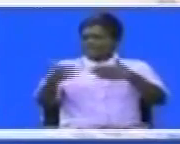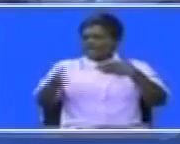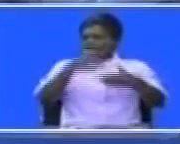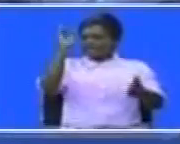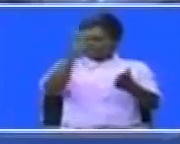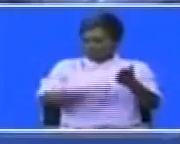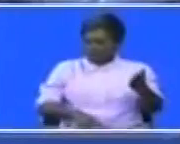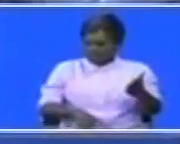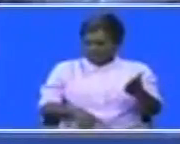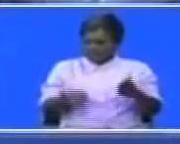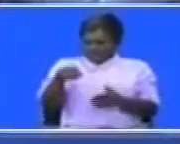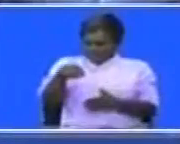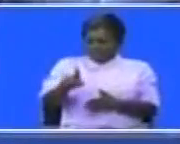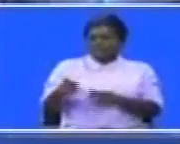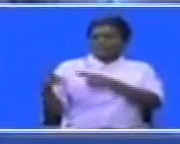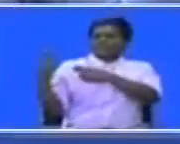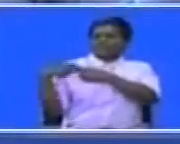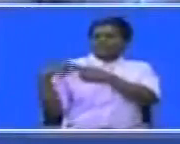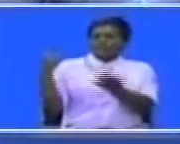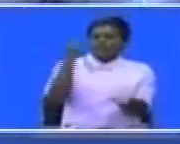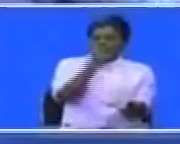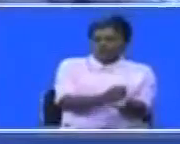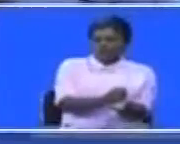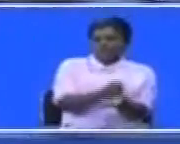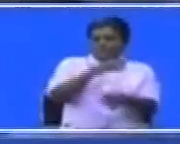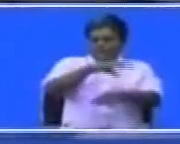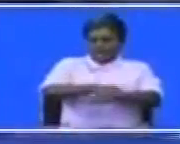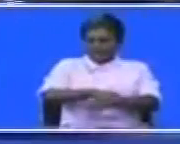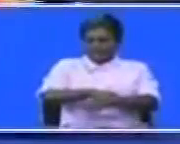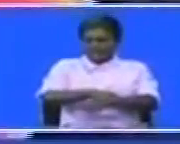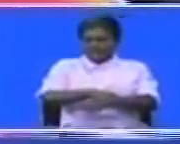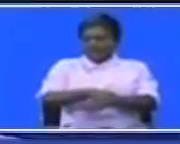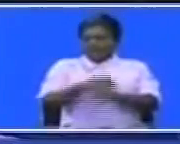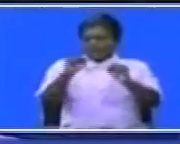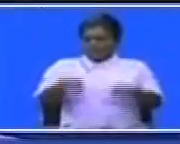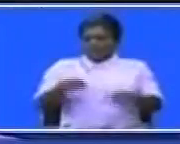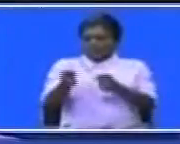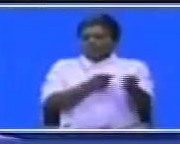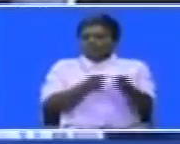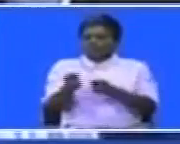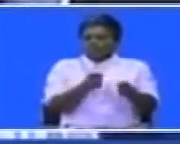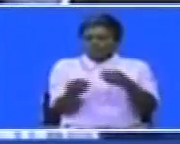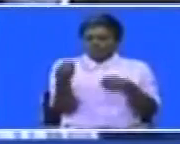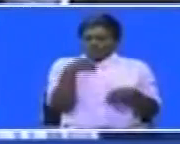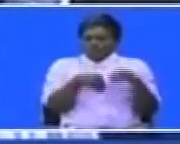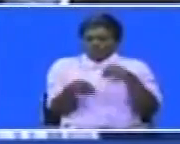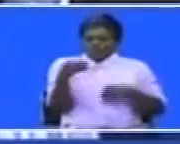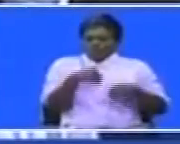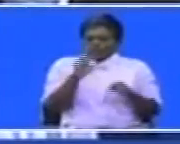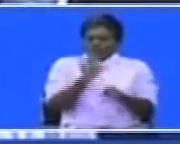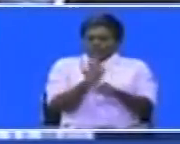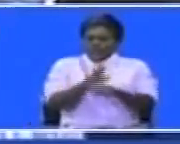radhi kuchukua usukani katika ofisi ambayo imepigwa kurunzi mara kwa mara kuhusu uwezo wake wa kukabili kesi za mara kwa mara,